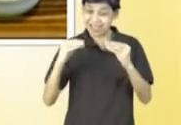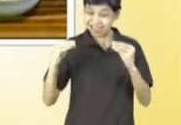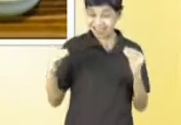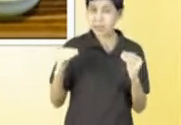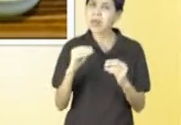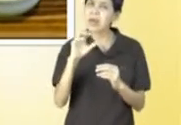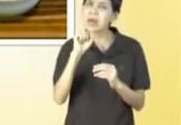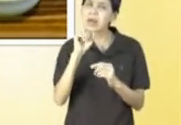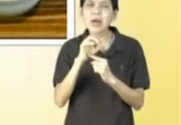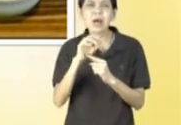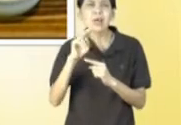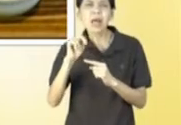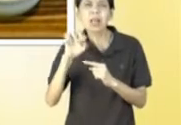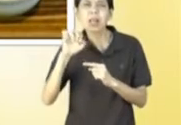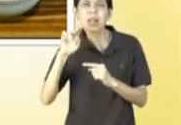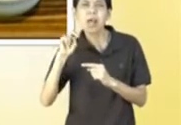น